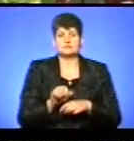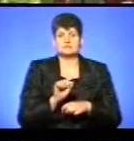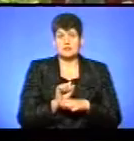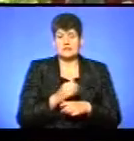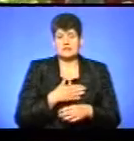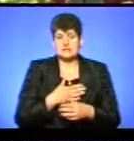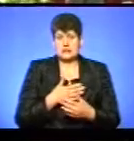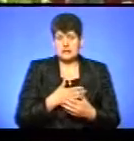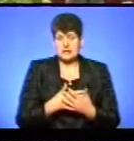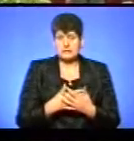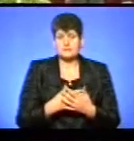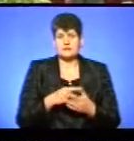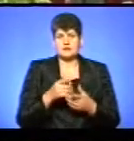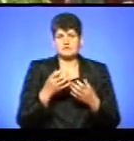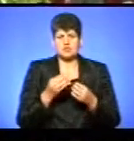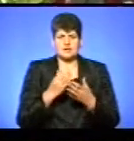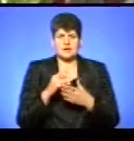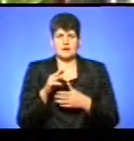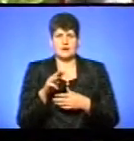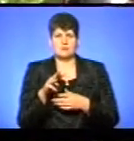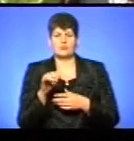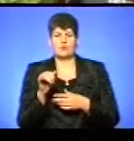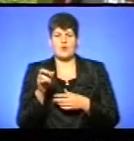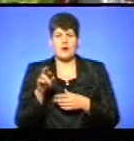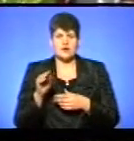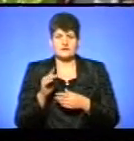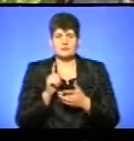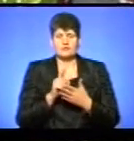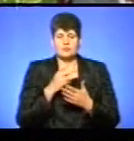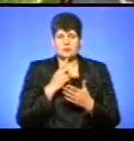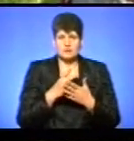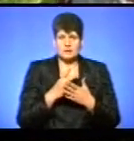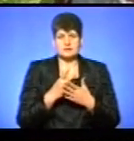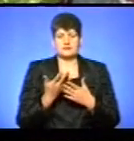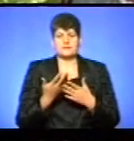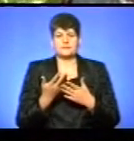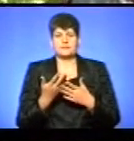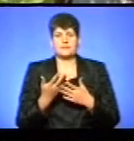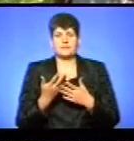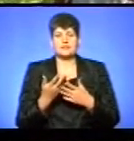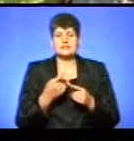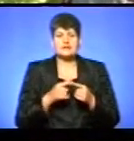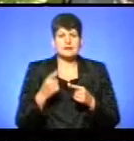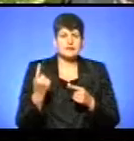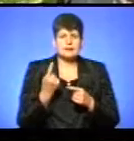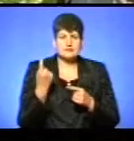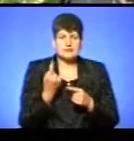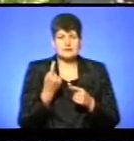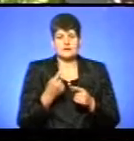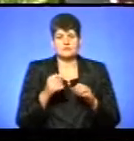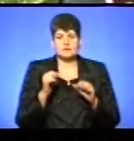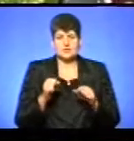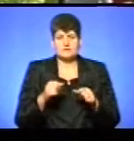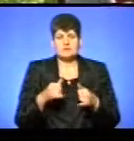дихати. Тому ще є там такі муляжі, де вони мають продемонструвати методику проведення конікопункції. Це єдиний метод забезпечити прохідність дихальних